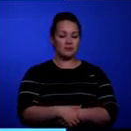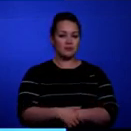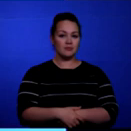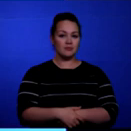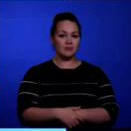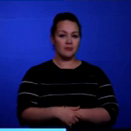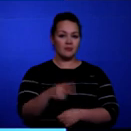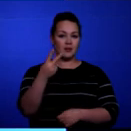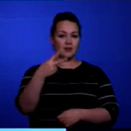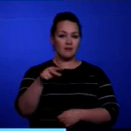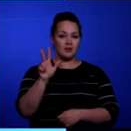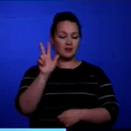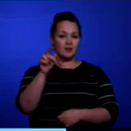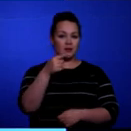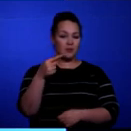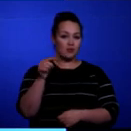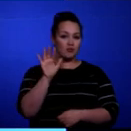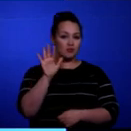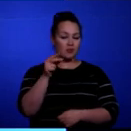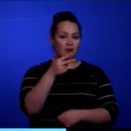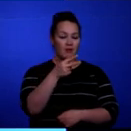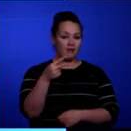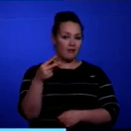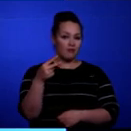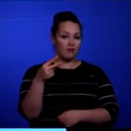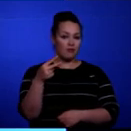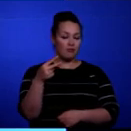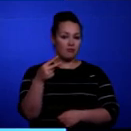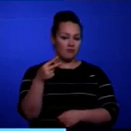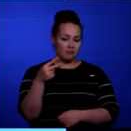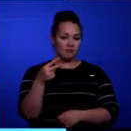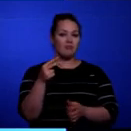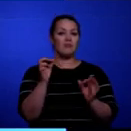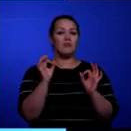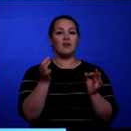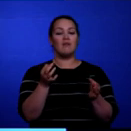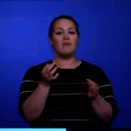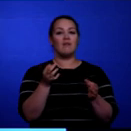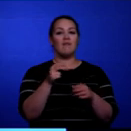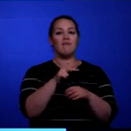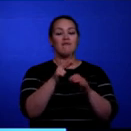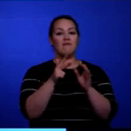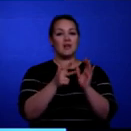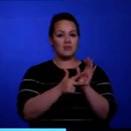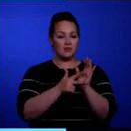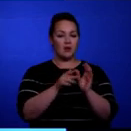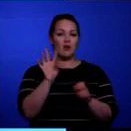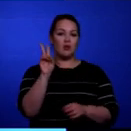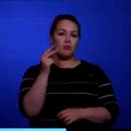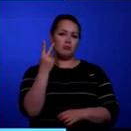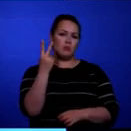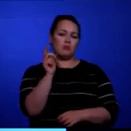23 минус 5 равно совершенно верно 18 но у нас два